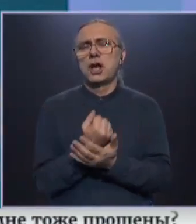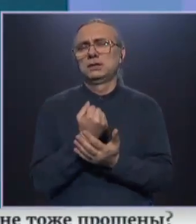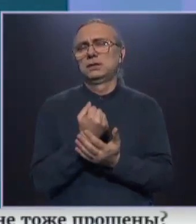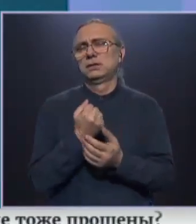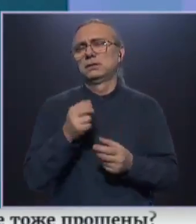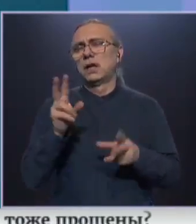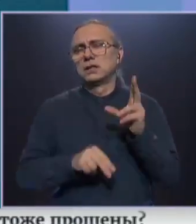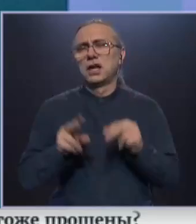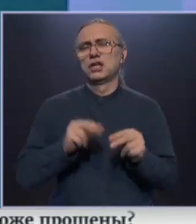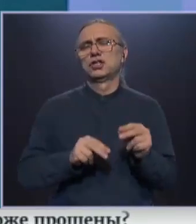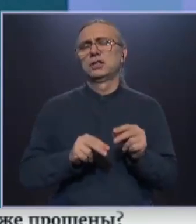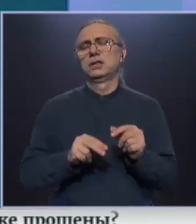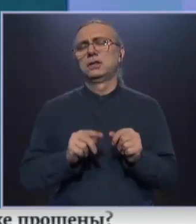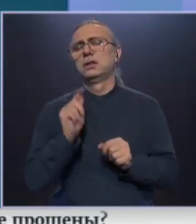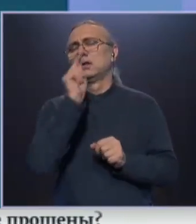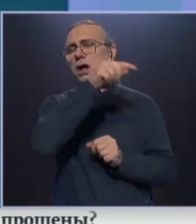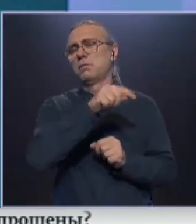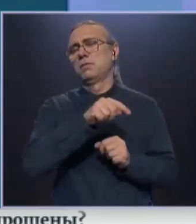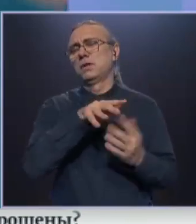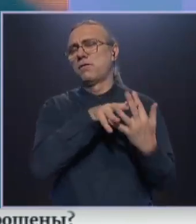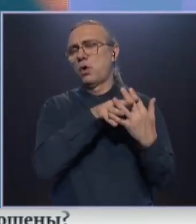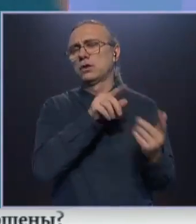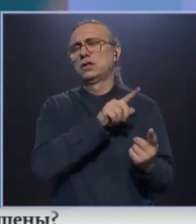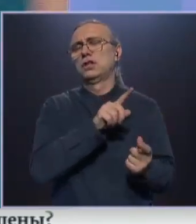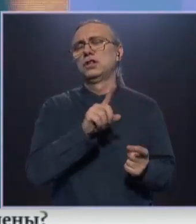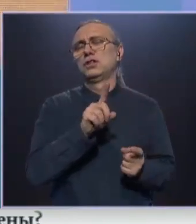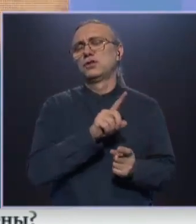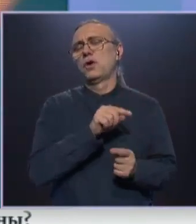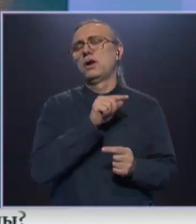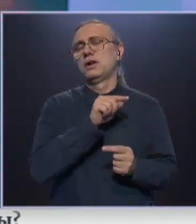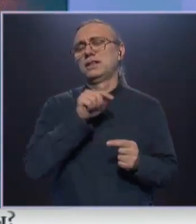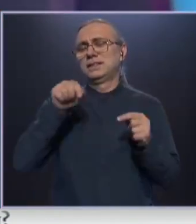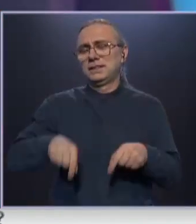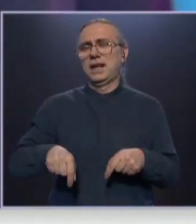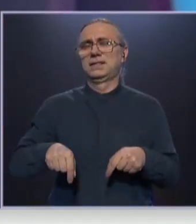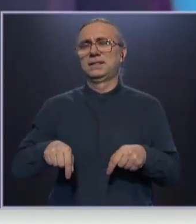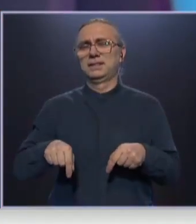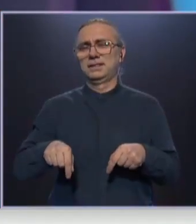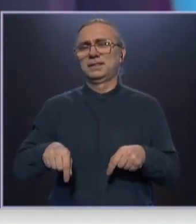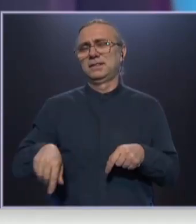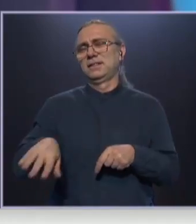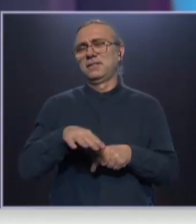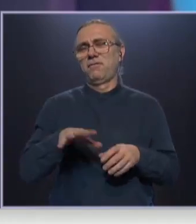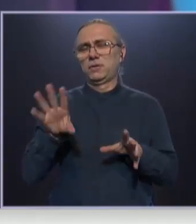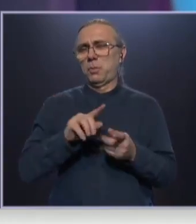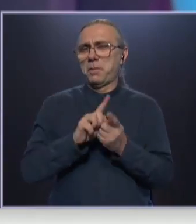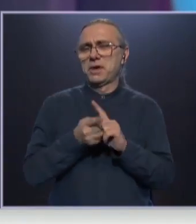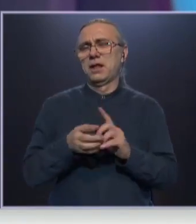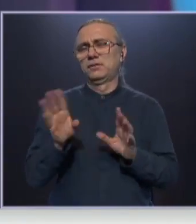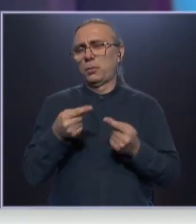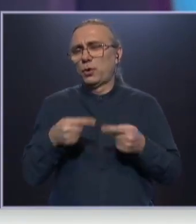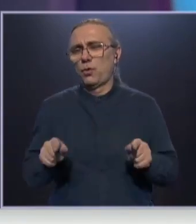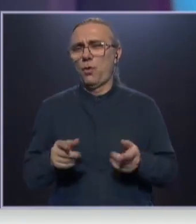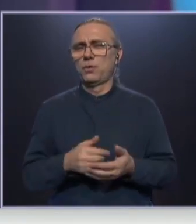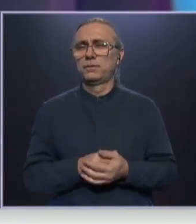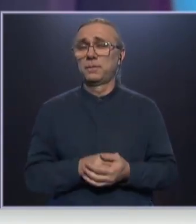вот там, на фронте, что и здесь, в общем-то, все поменялось. Что они не одиноки там. Все по-другому. Посмотрите, у нас ведь за